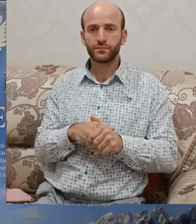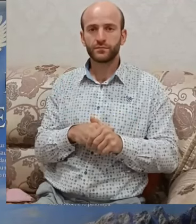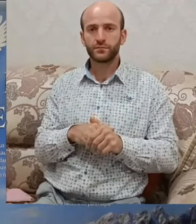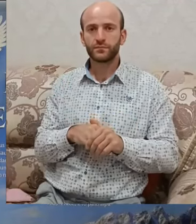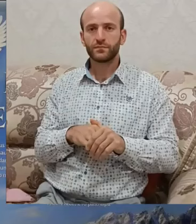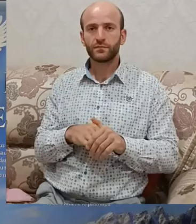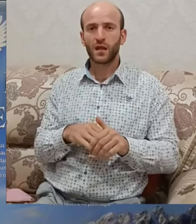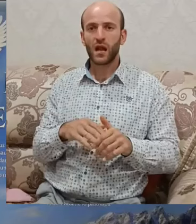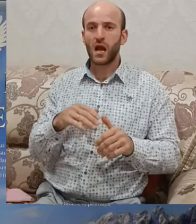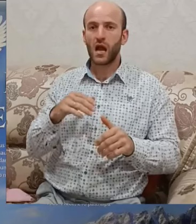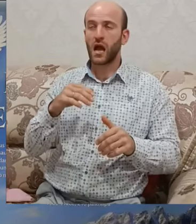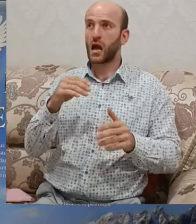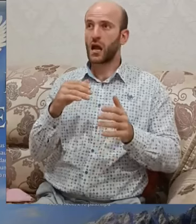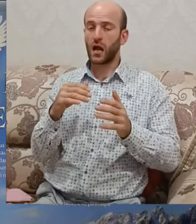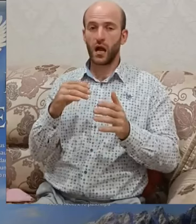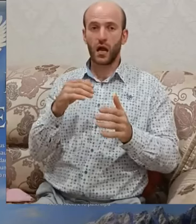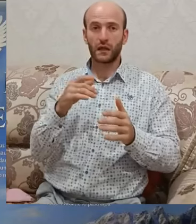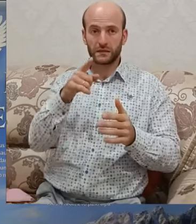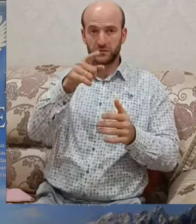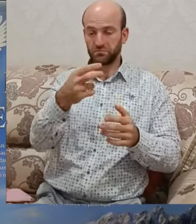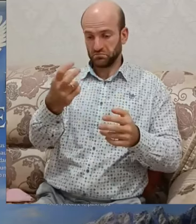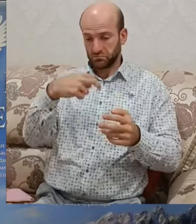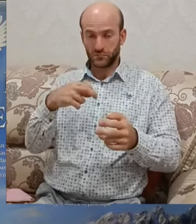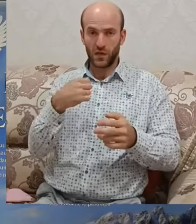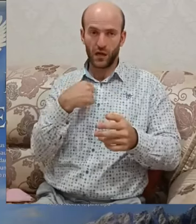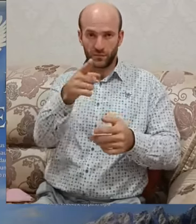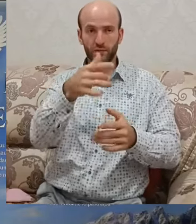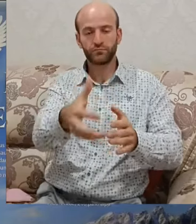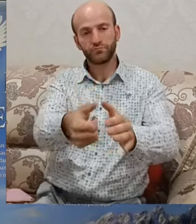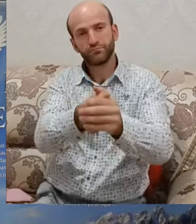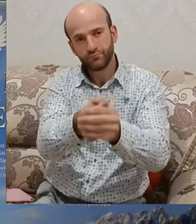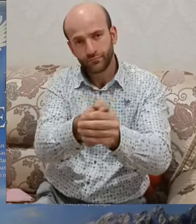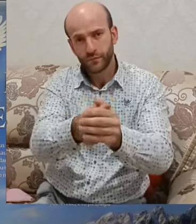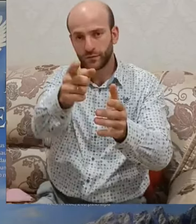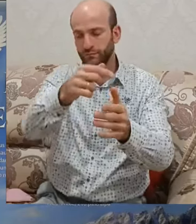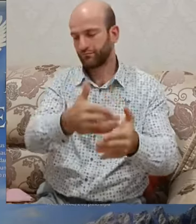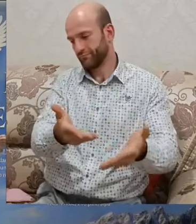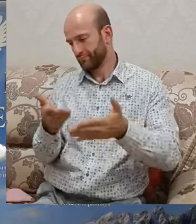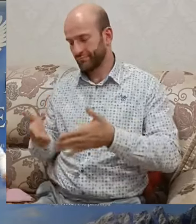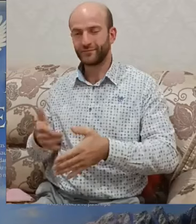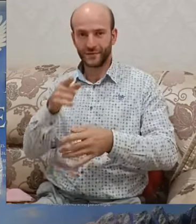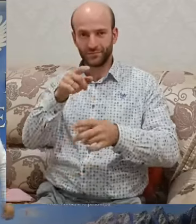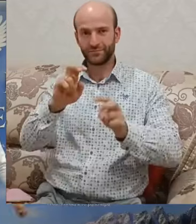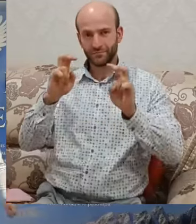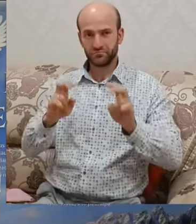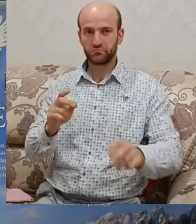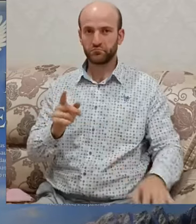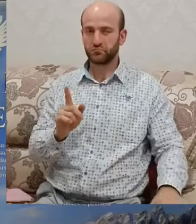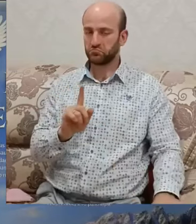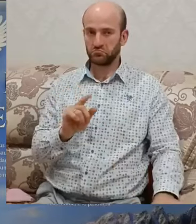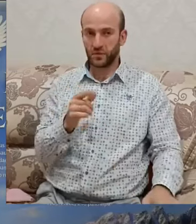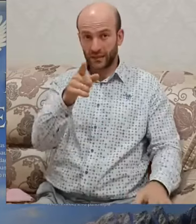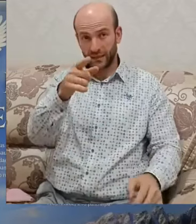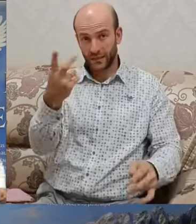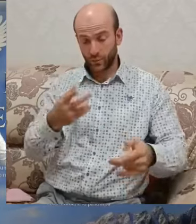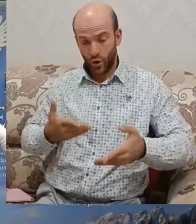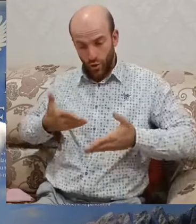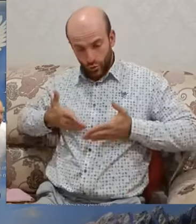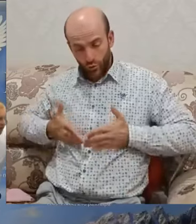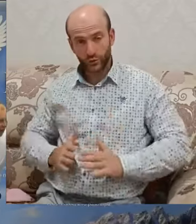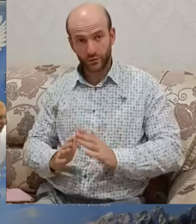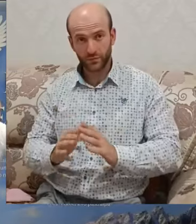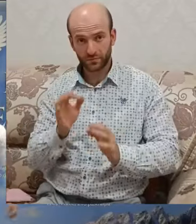prisijungti. Пожать руку, присоединиться. Не, gimti. Нет, родиться. Gimti reikia. Надо родиться.